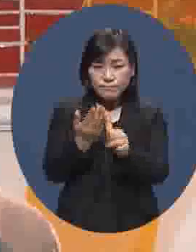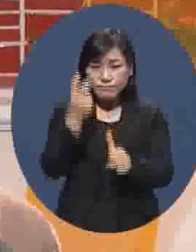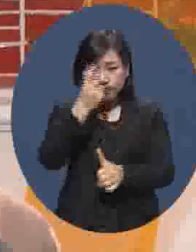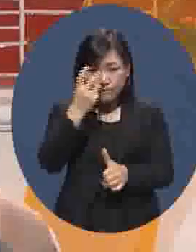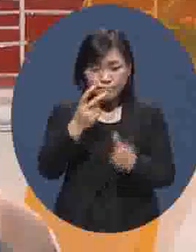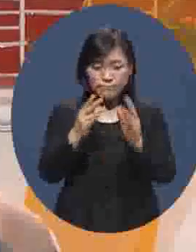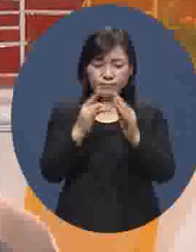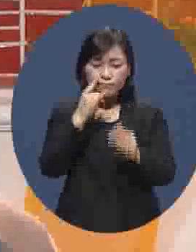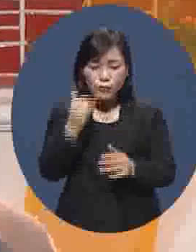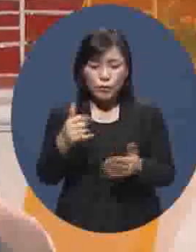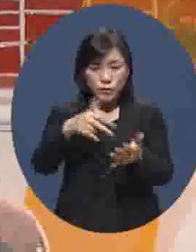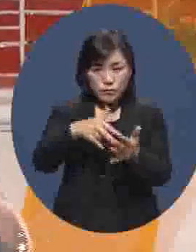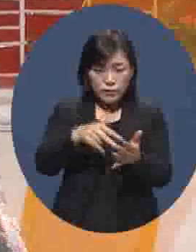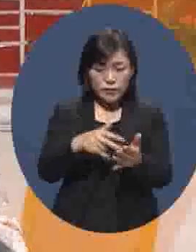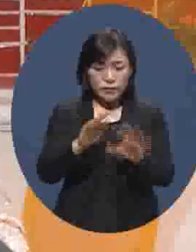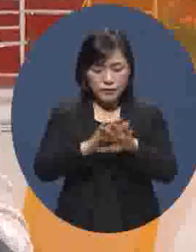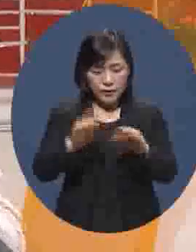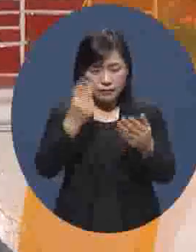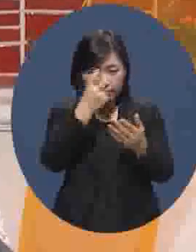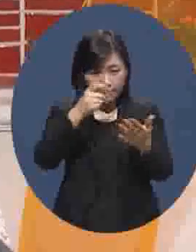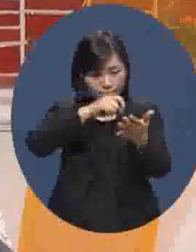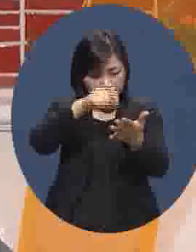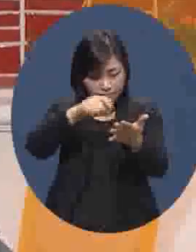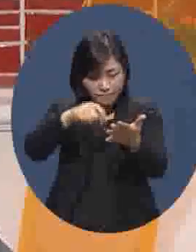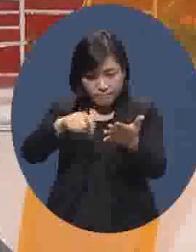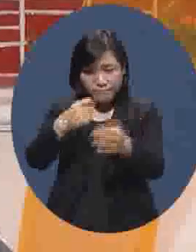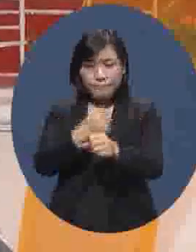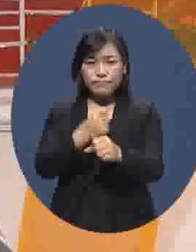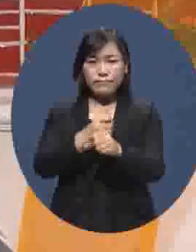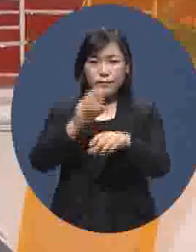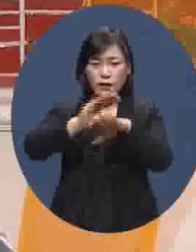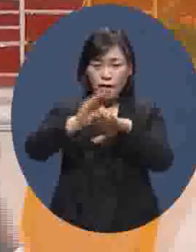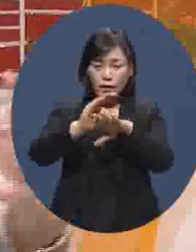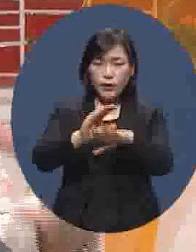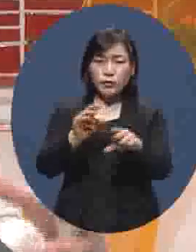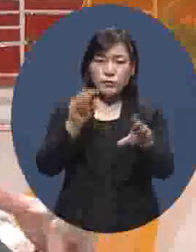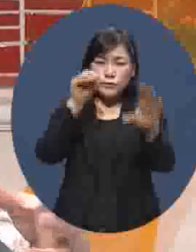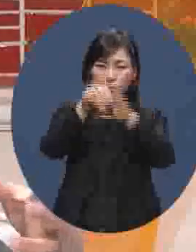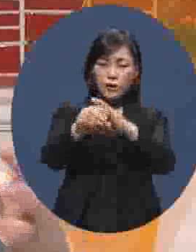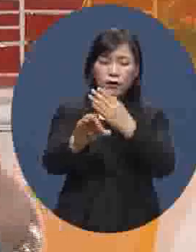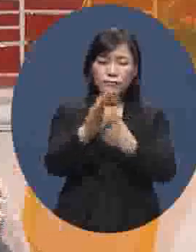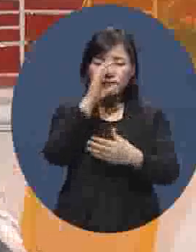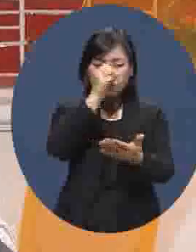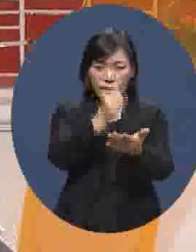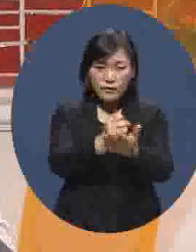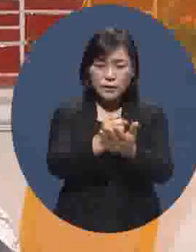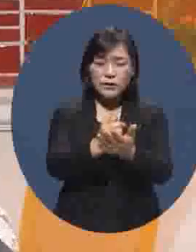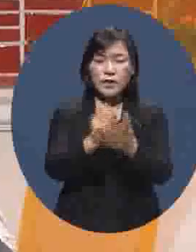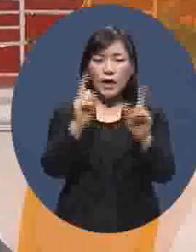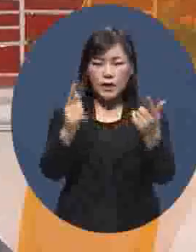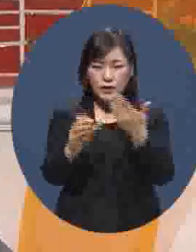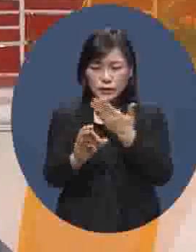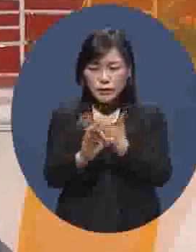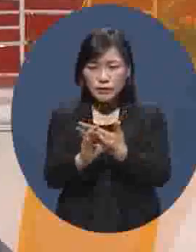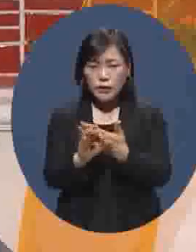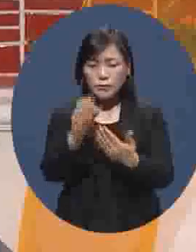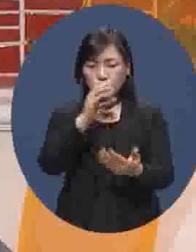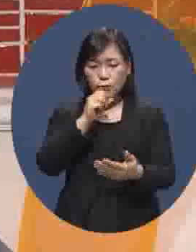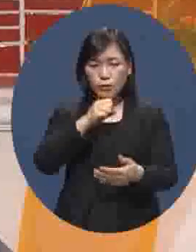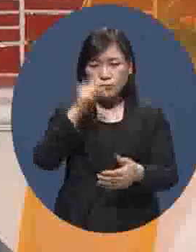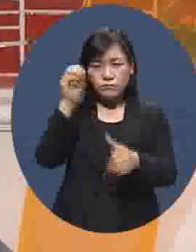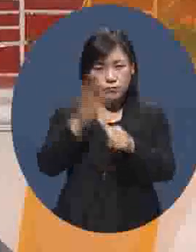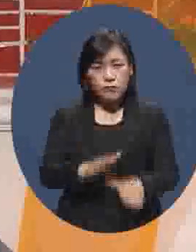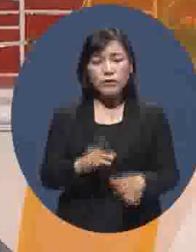내용을 체크해서 그걸 갖다 이제 컴퓨터에 집어넣었을 적에 정상이다, 정상일 수도 있고 아닐 수도 있다, 아니면